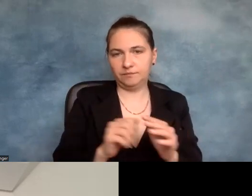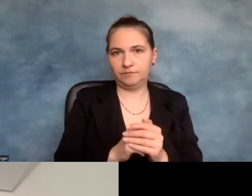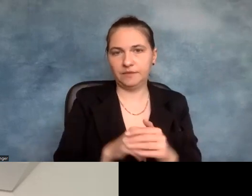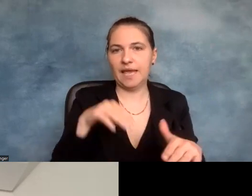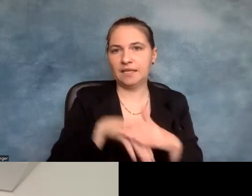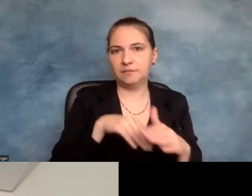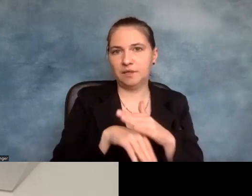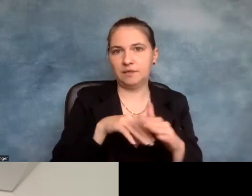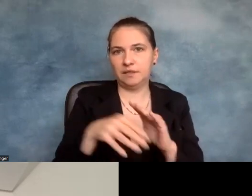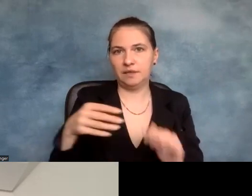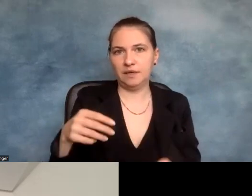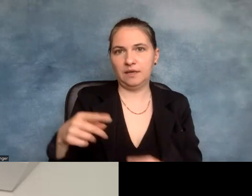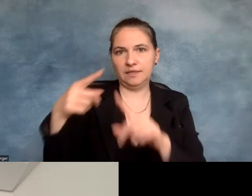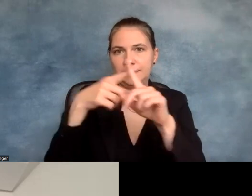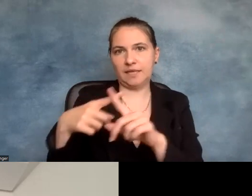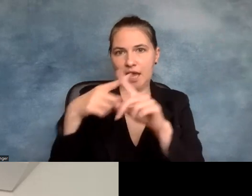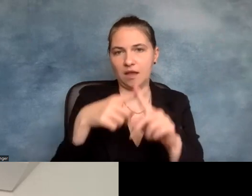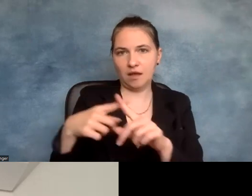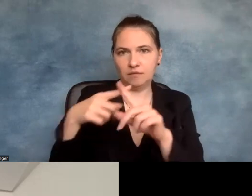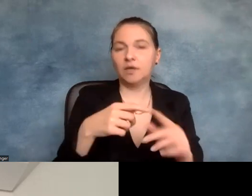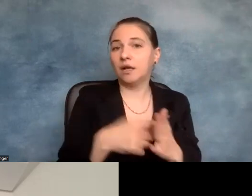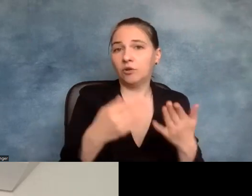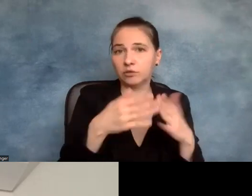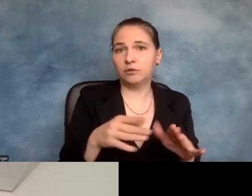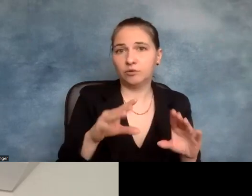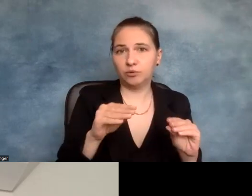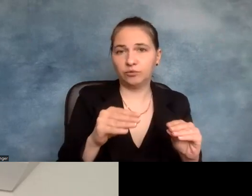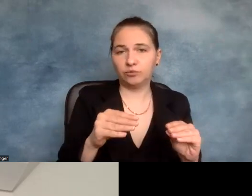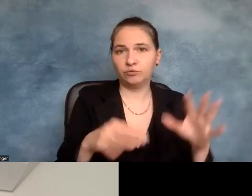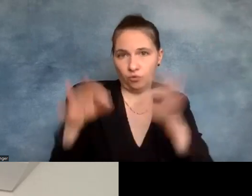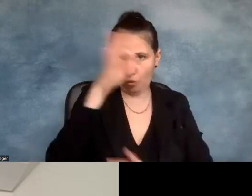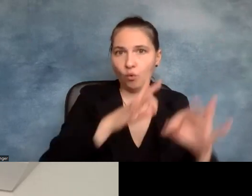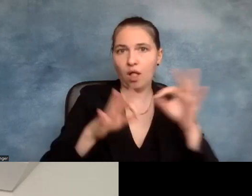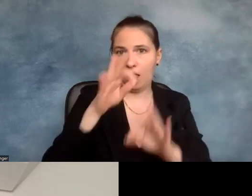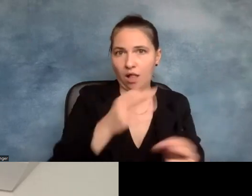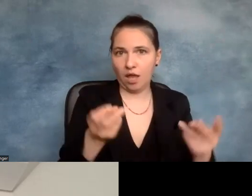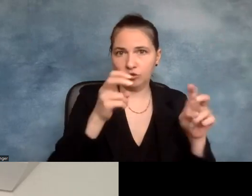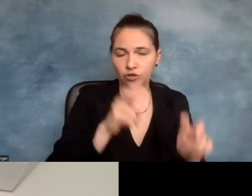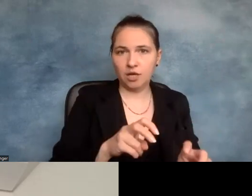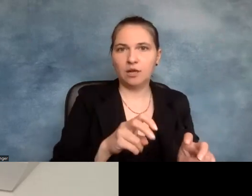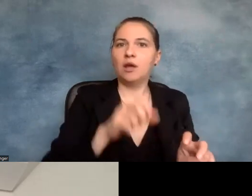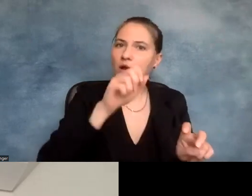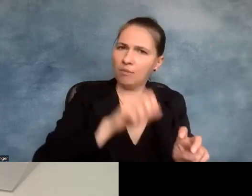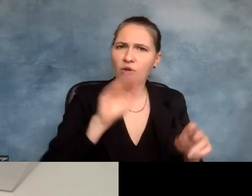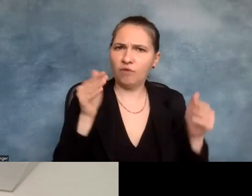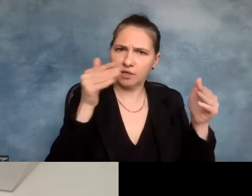der deckt, eben kann man kostenlos verwenden, ist auch von Google. Also kann man da auch ganz gut drauf